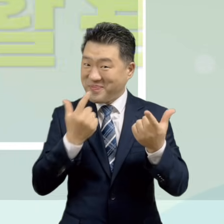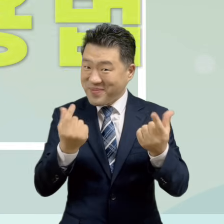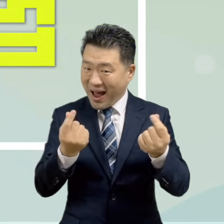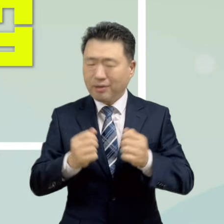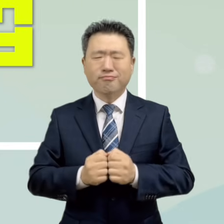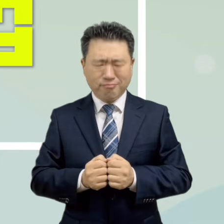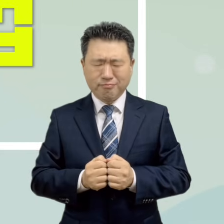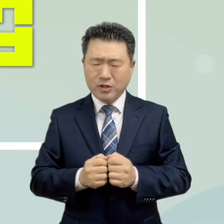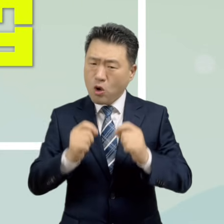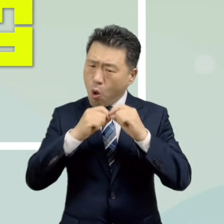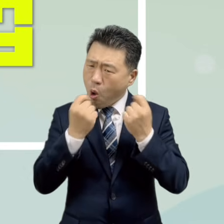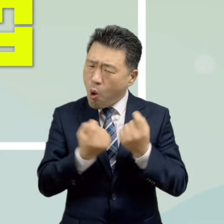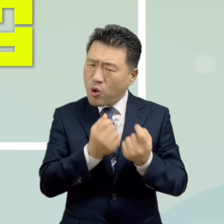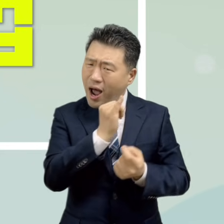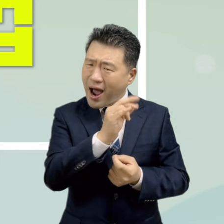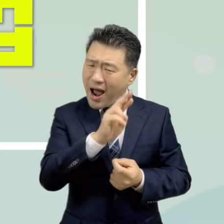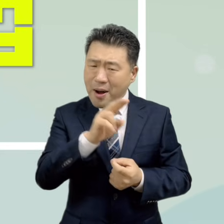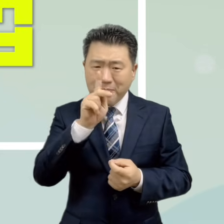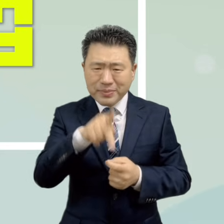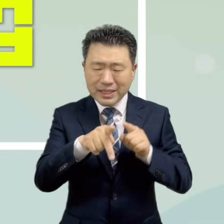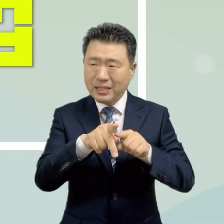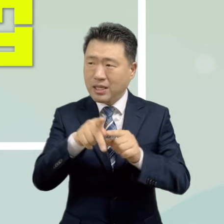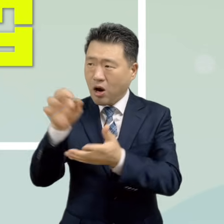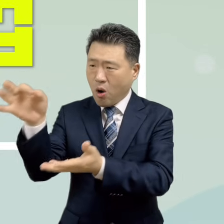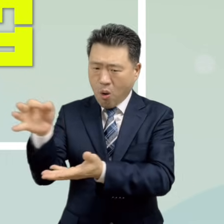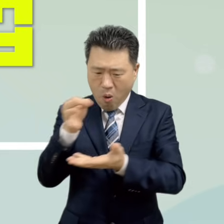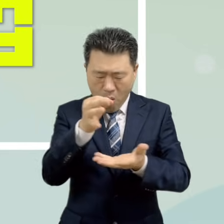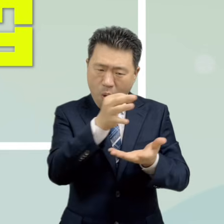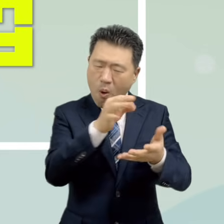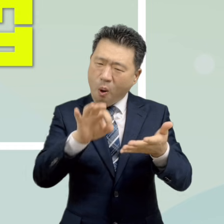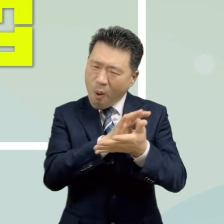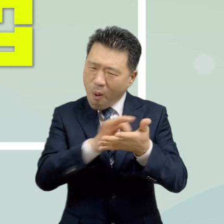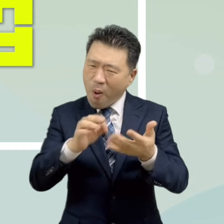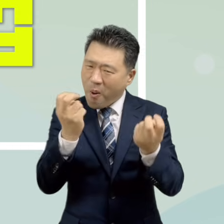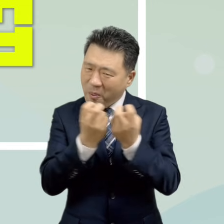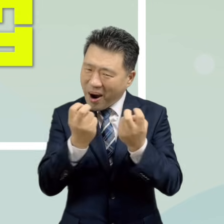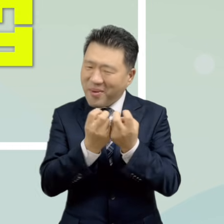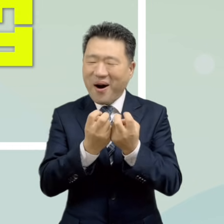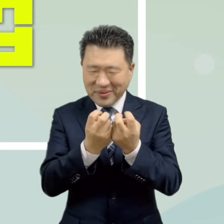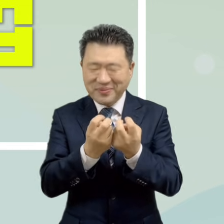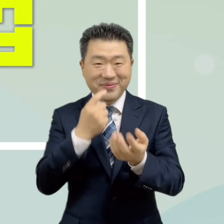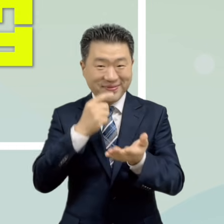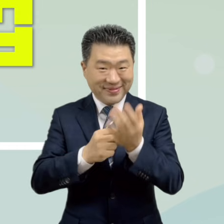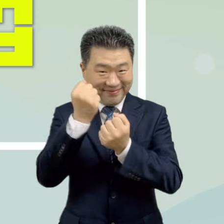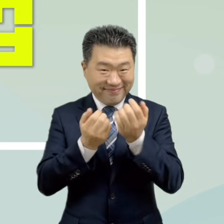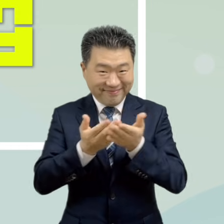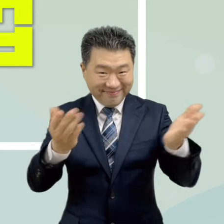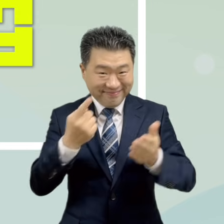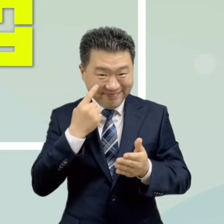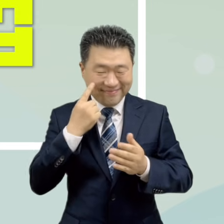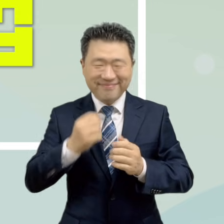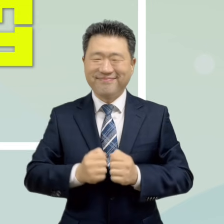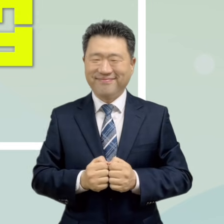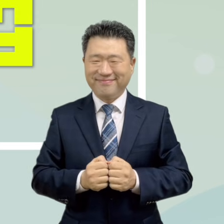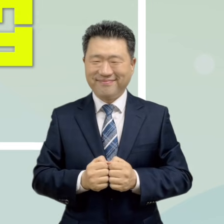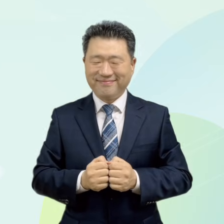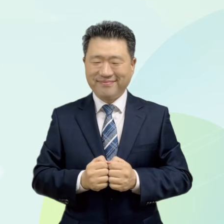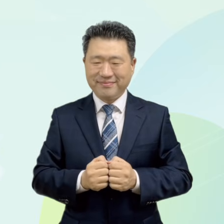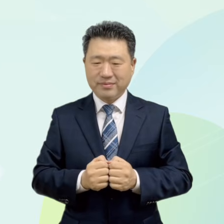이번 시간에는 개인 IRP로 퇴직금을 지급받고 활용하는 방법에 대해서 쉽게